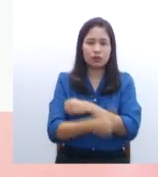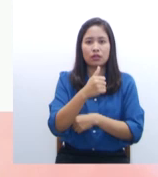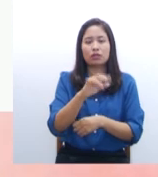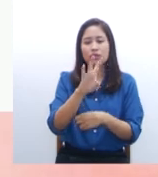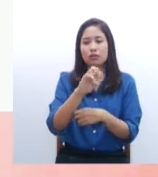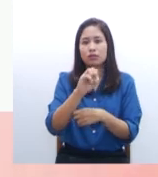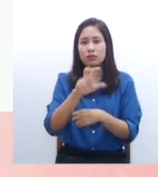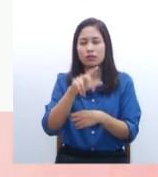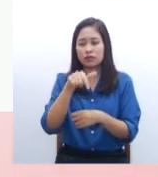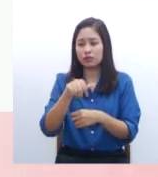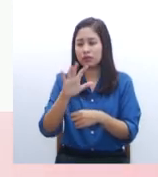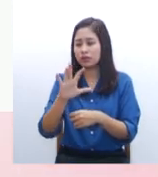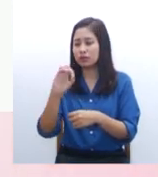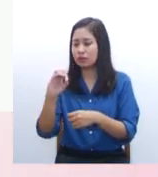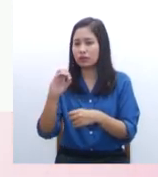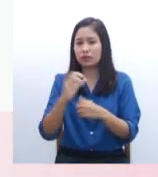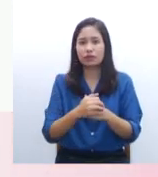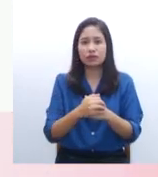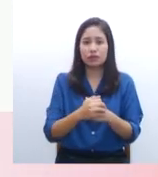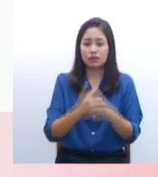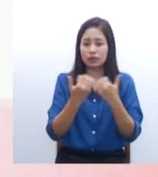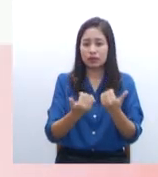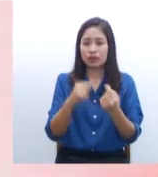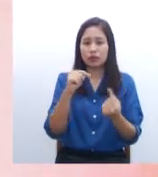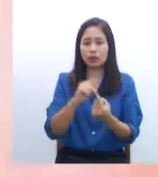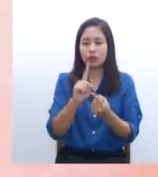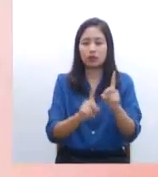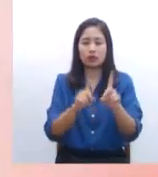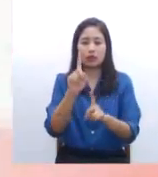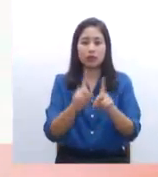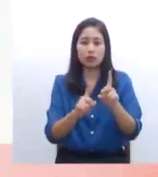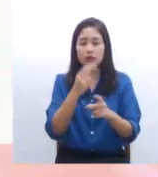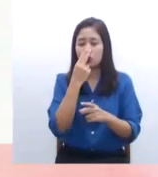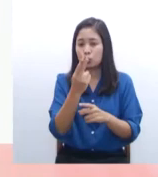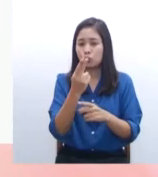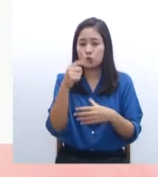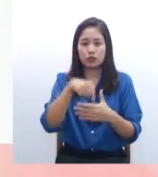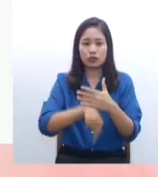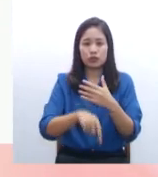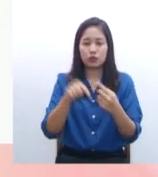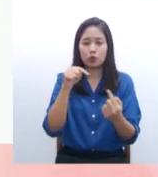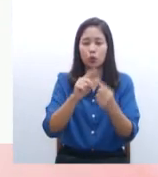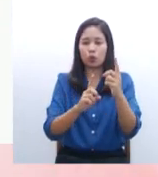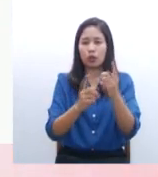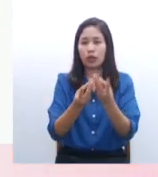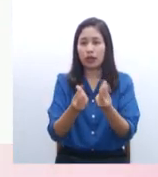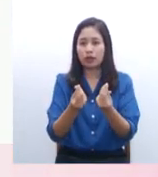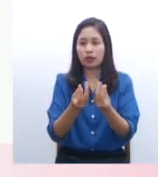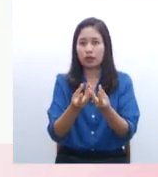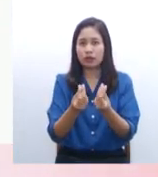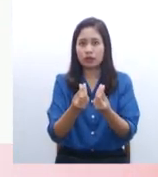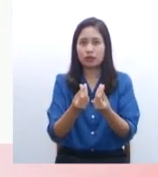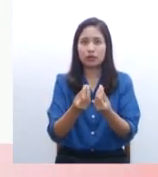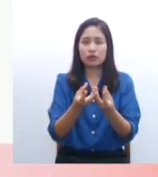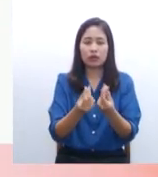ยละ 73.50 คะแนนครับในส่วนของผลการประเมินนะครับเมื่อดูในส่วนของคะแนนแล้วก็สเกลที่